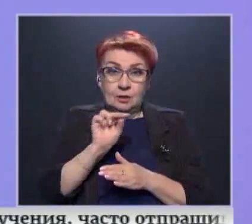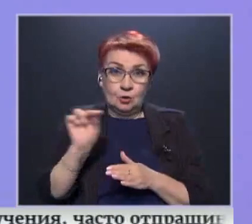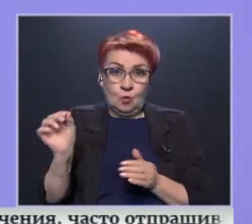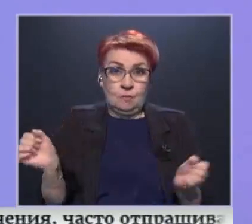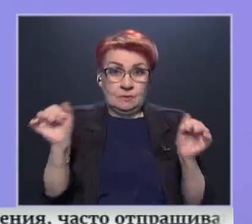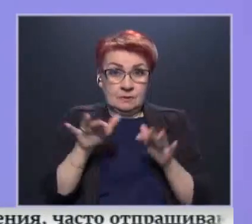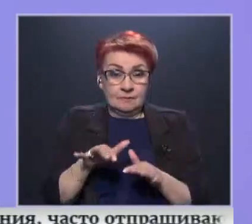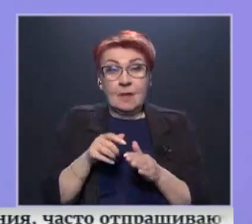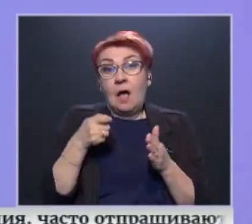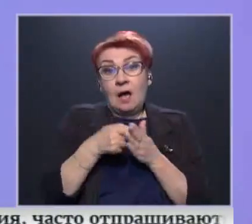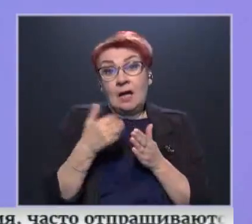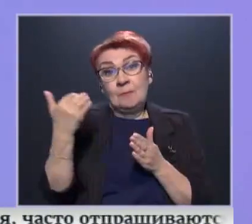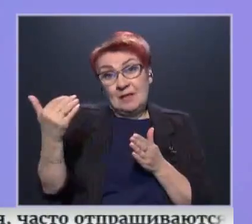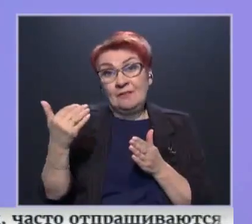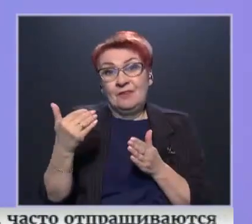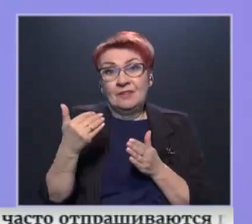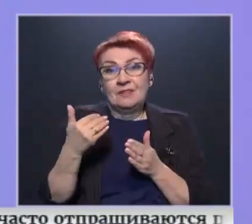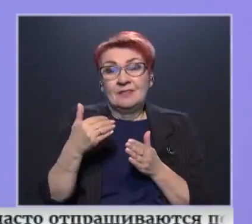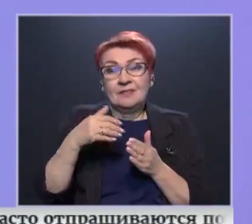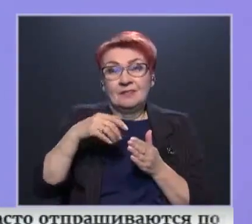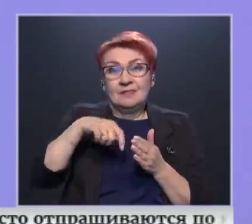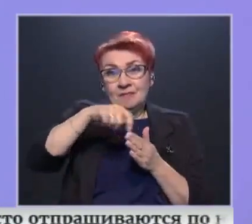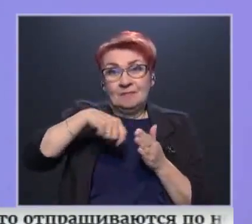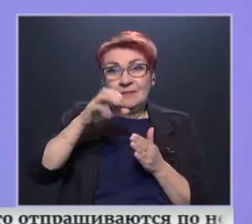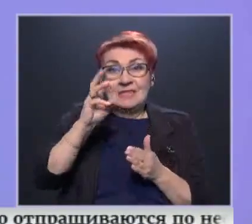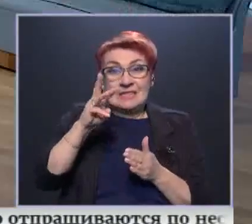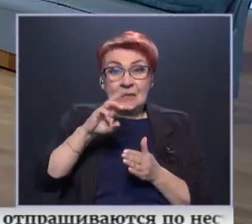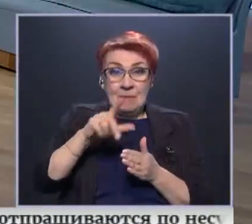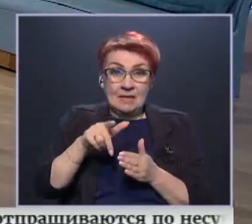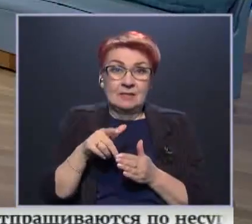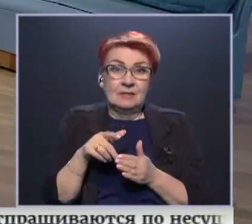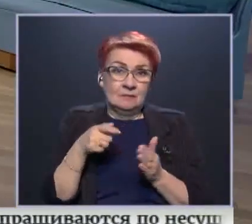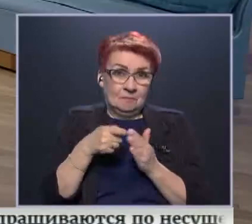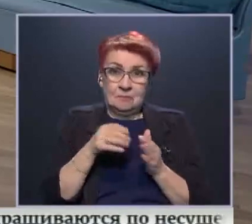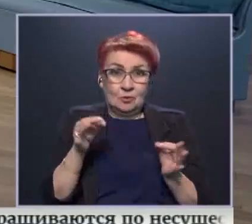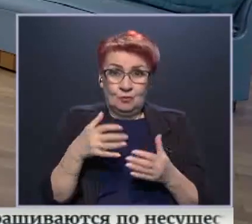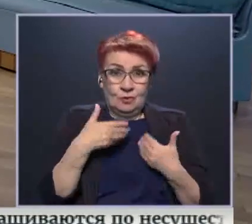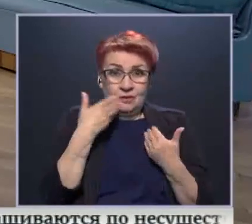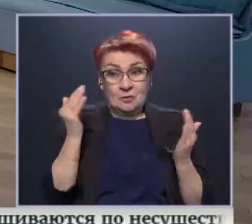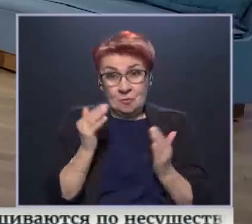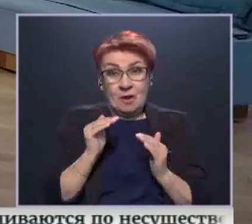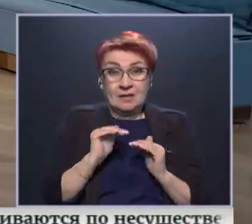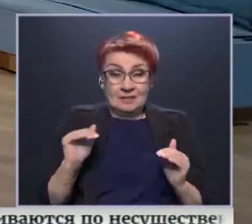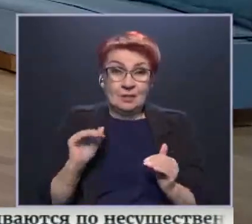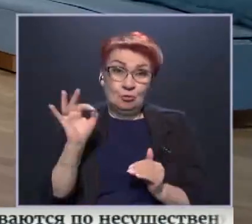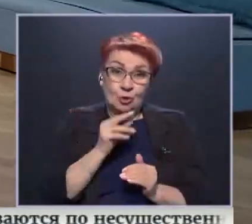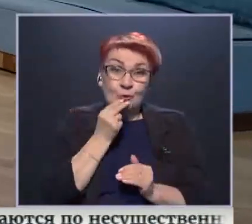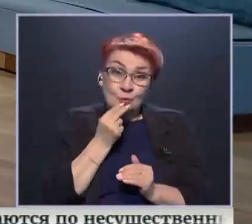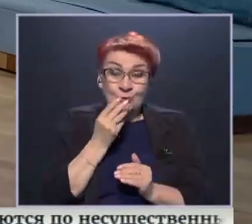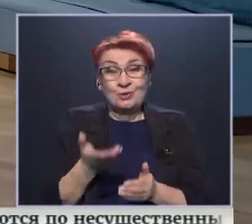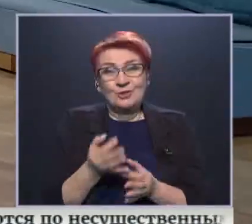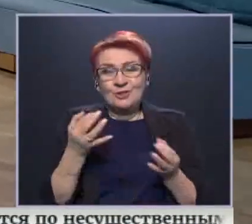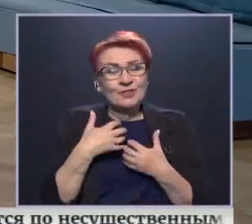поводу кормления смесью, ничего страшного в этом нет, конечно. Так бывает. Ребенок проголодался, маленькие детки иногда часто кушают.